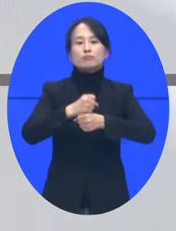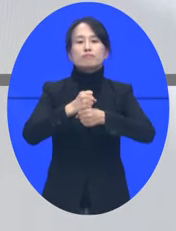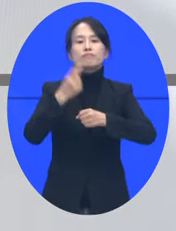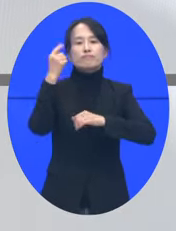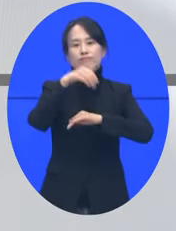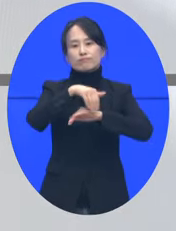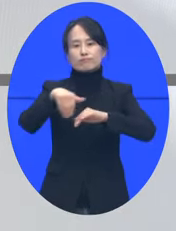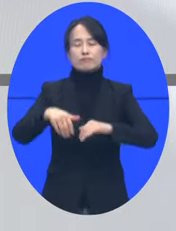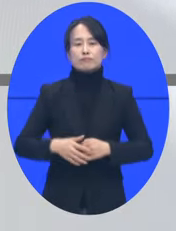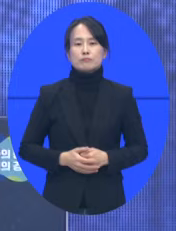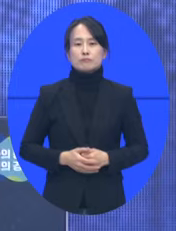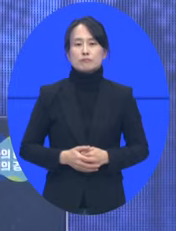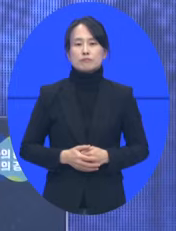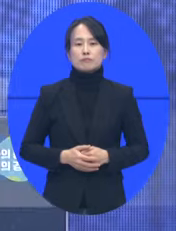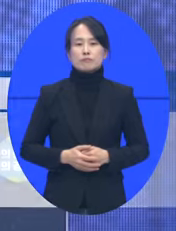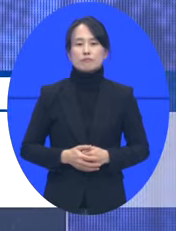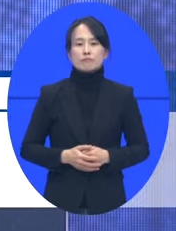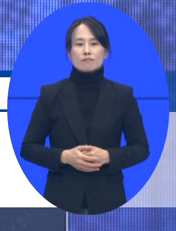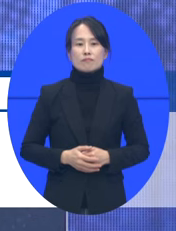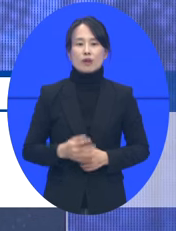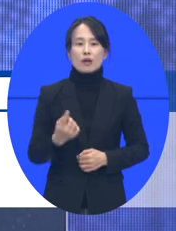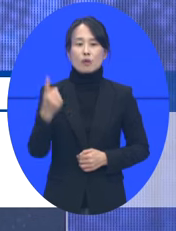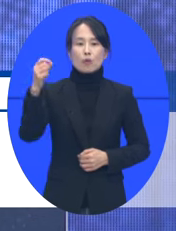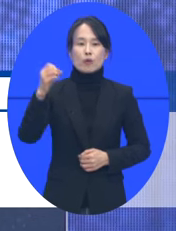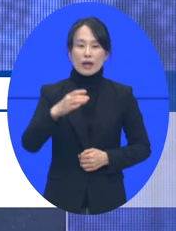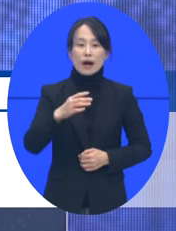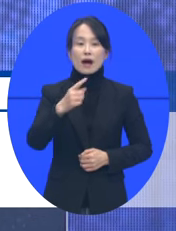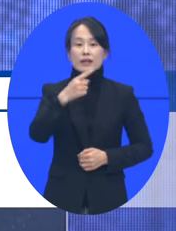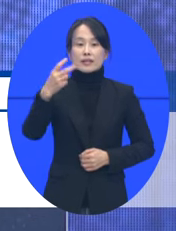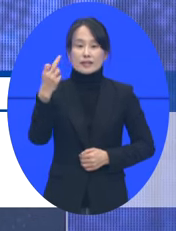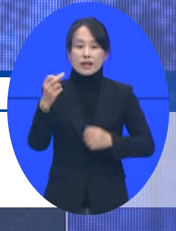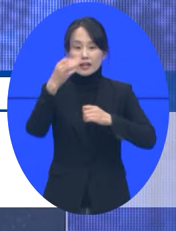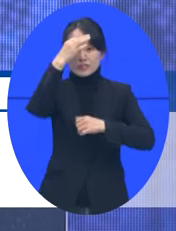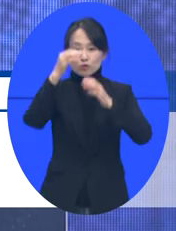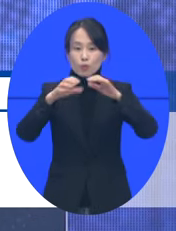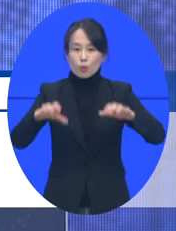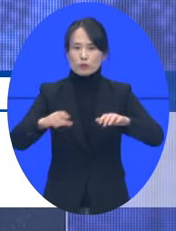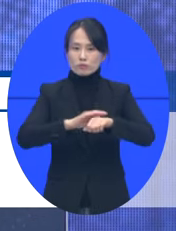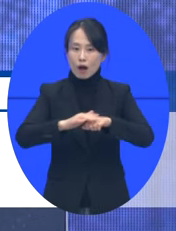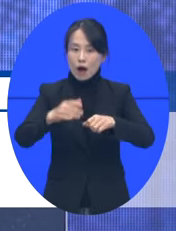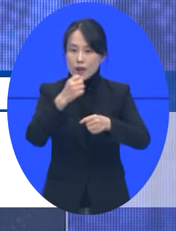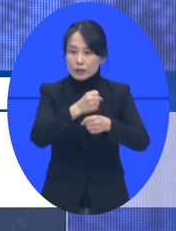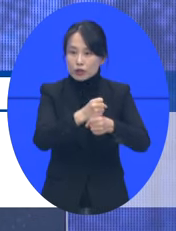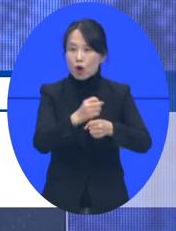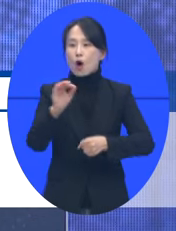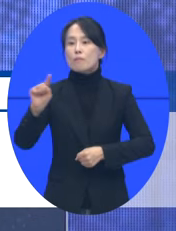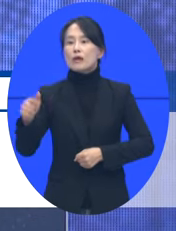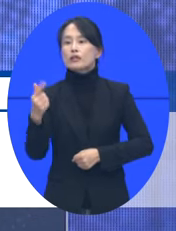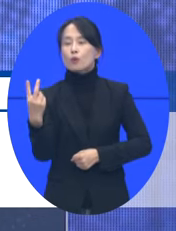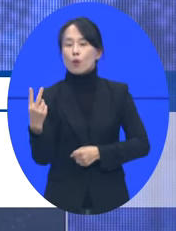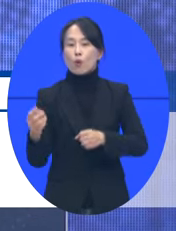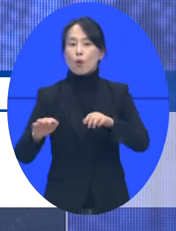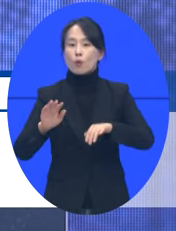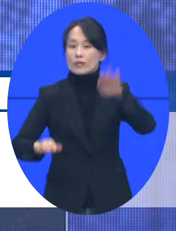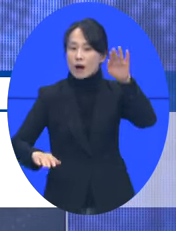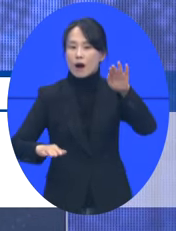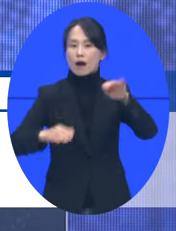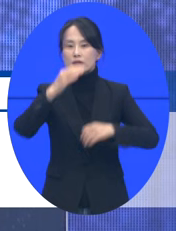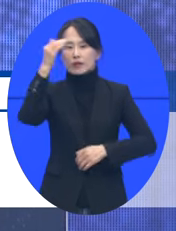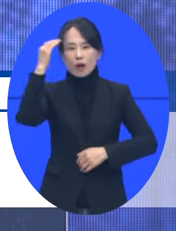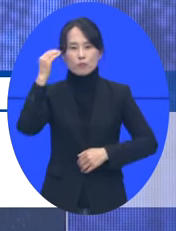시작한 겁니다 그 일산 테크노밸리를 잘 만들면 한교 이상의 대한민국